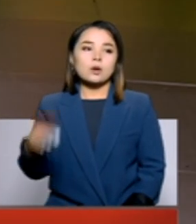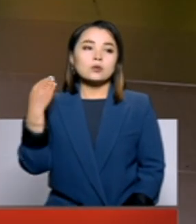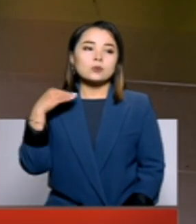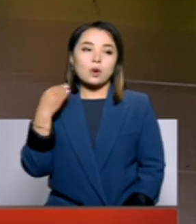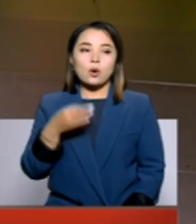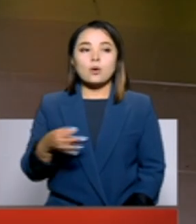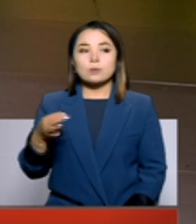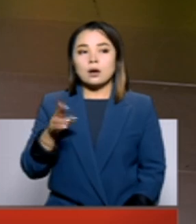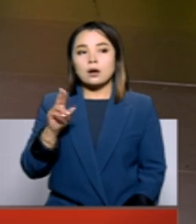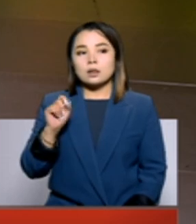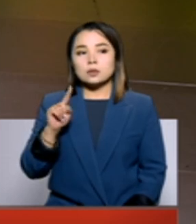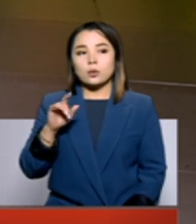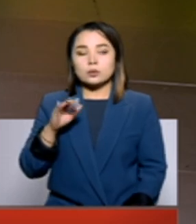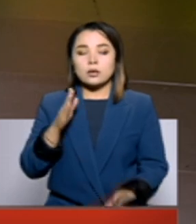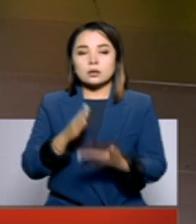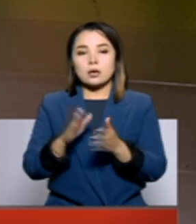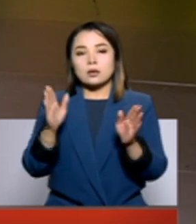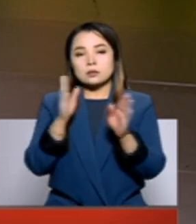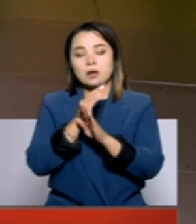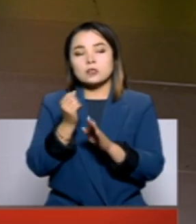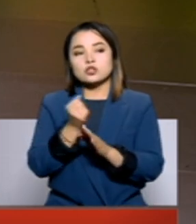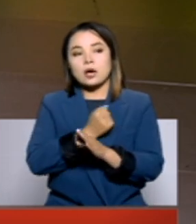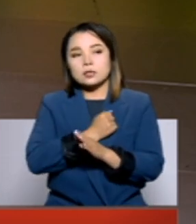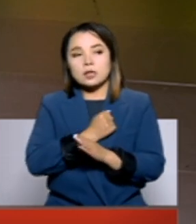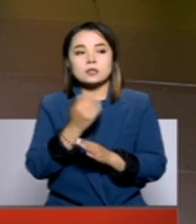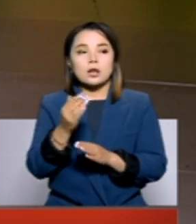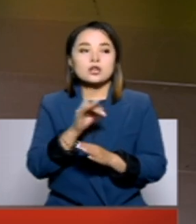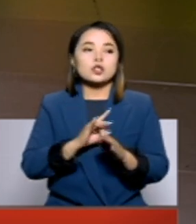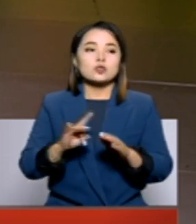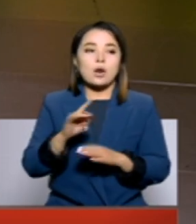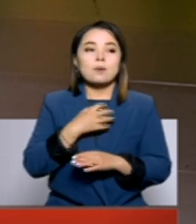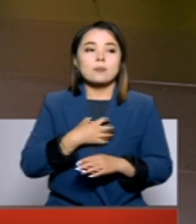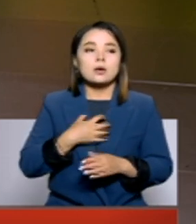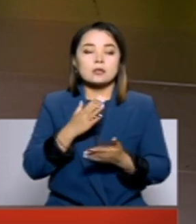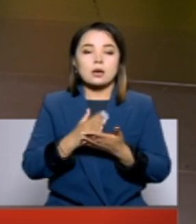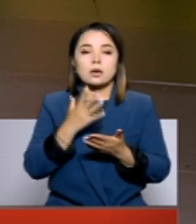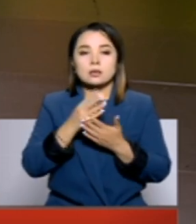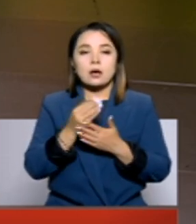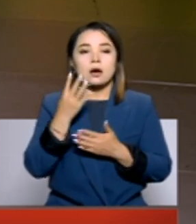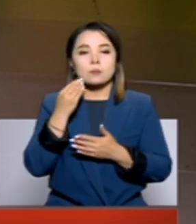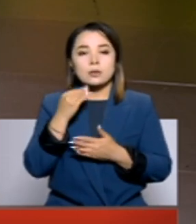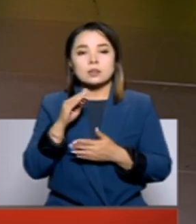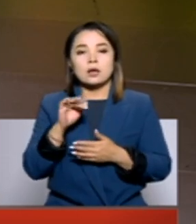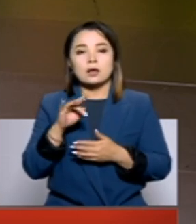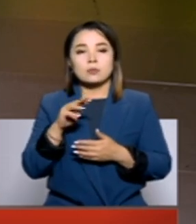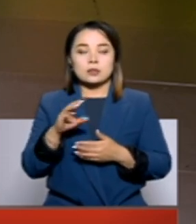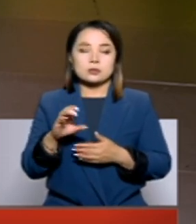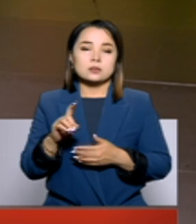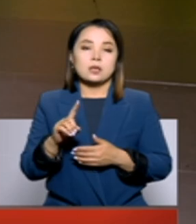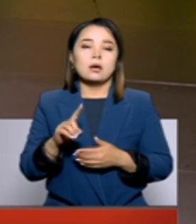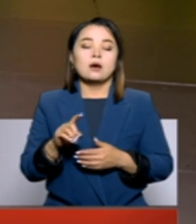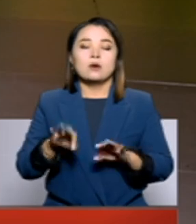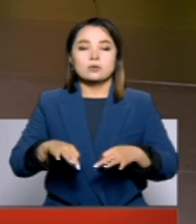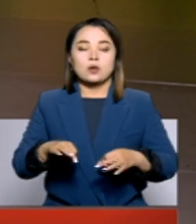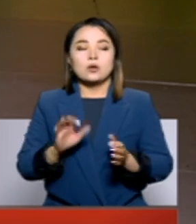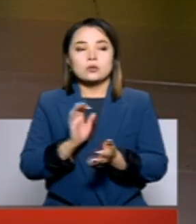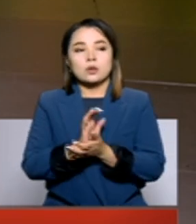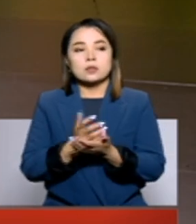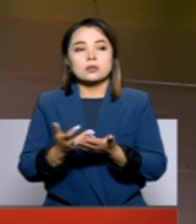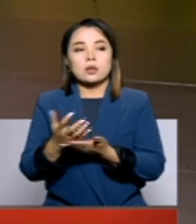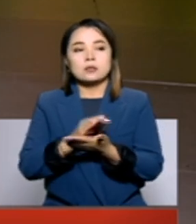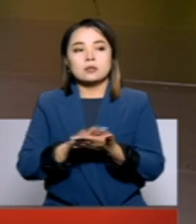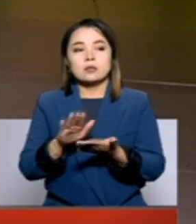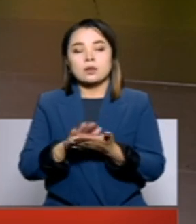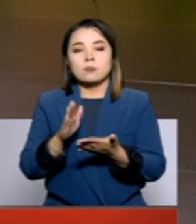Түркістан облысының Қазығұрт ауданында табиғат жанашырлары республикалық маңызы бар Алматы-Термез автожолы бойын күлі оқыстан